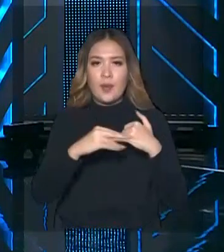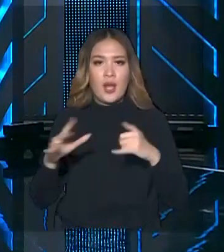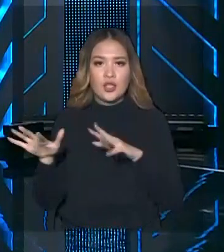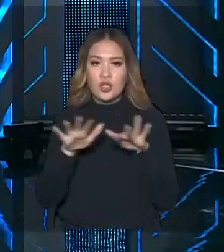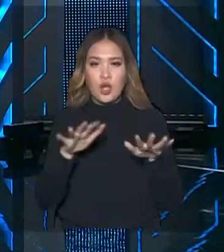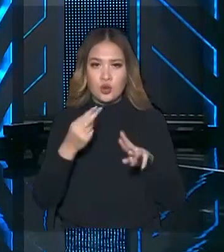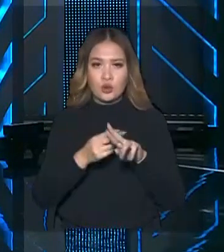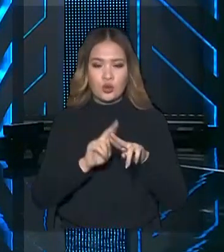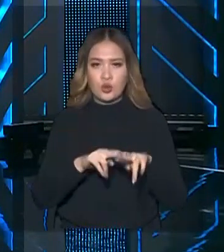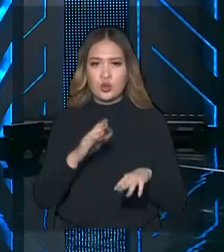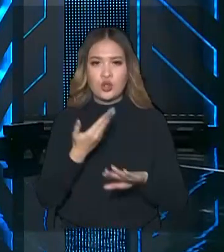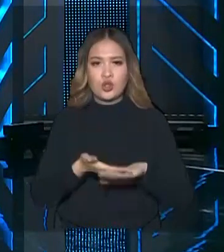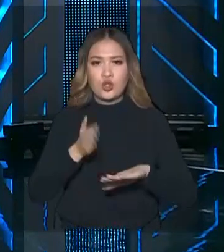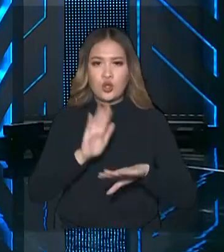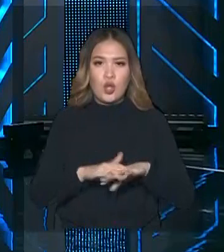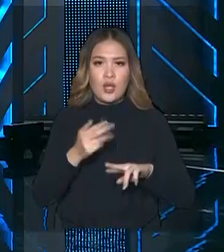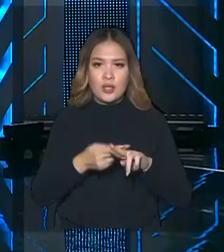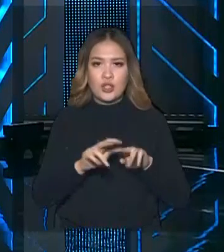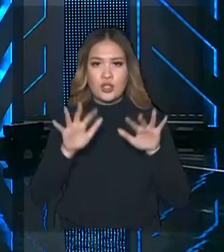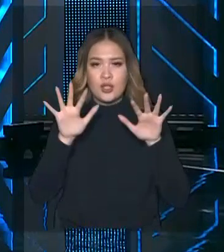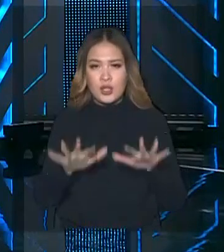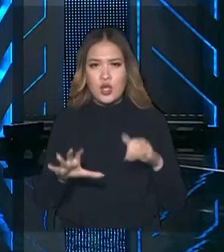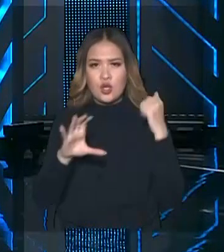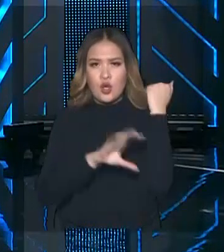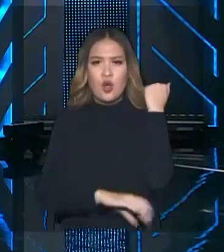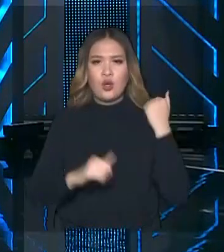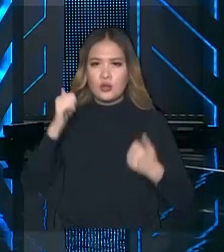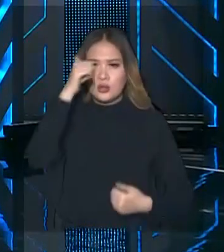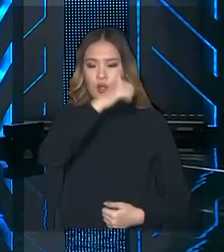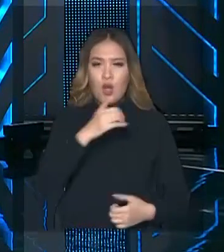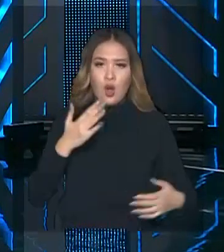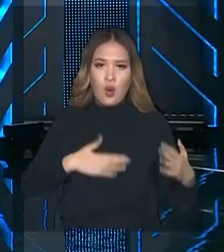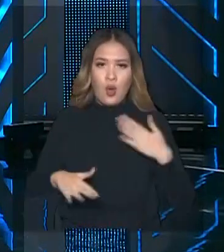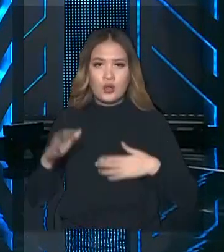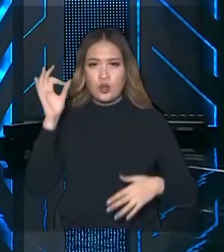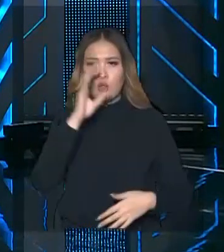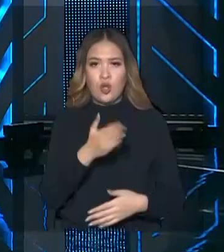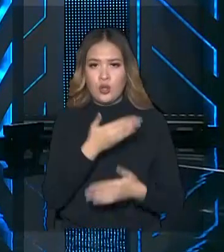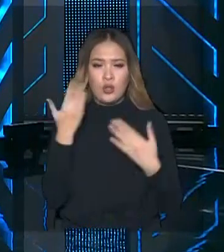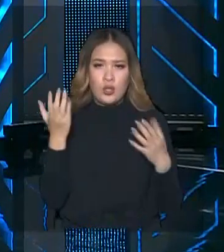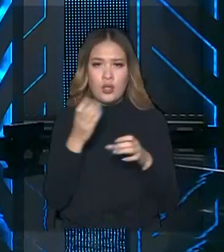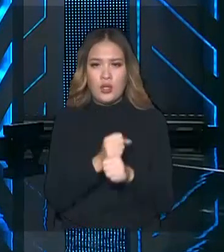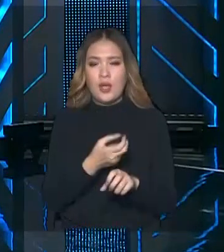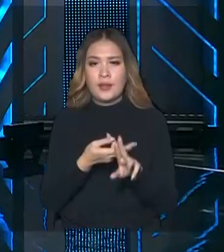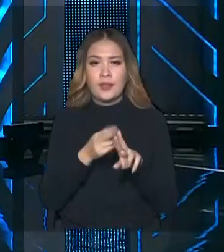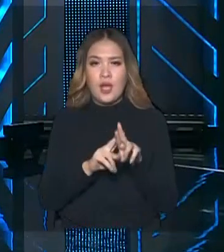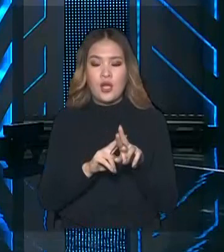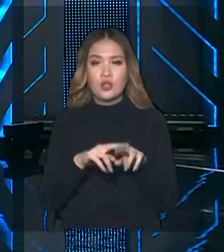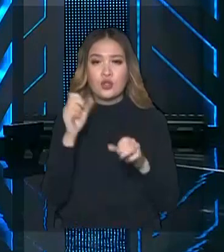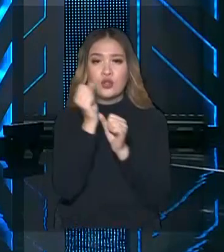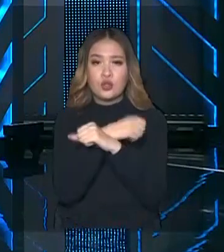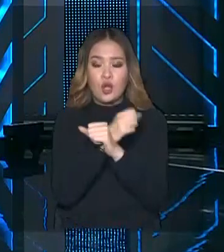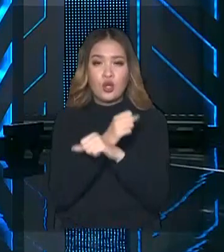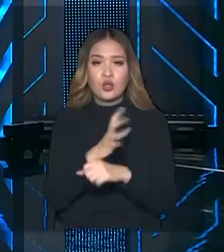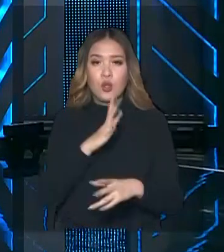бұл бас ауруына айналған. Оған қоса соңғы жылдардағы қуаңшылықта қатты қыспақ қалды дейді олар. Ал түй